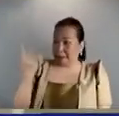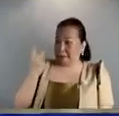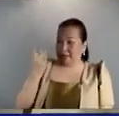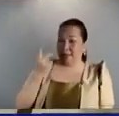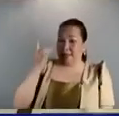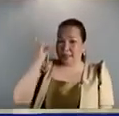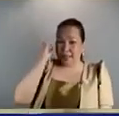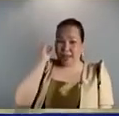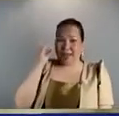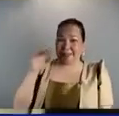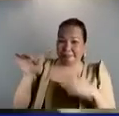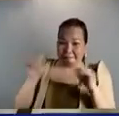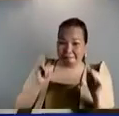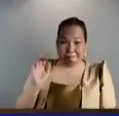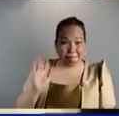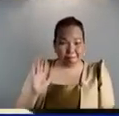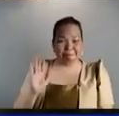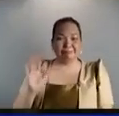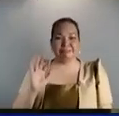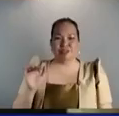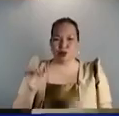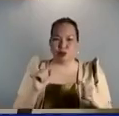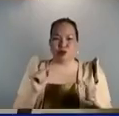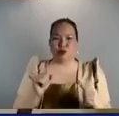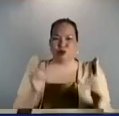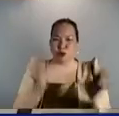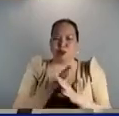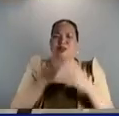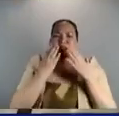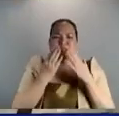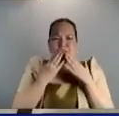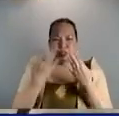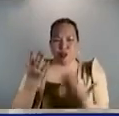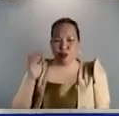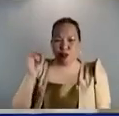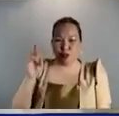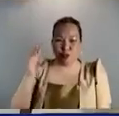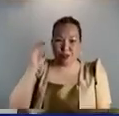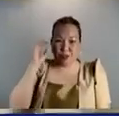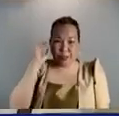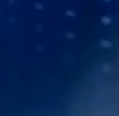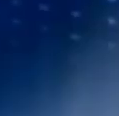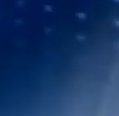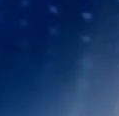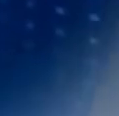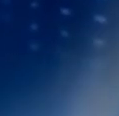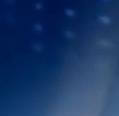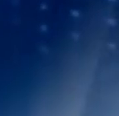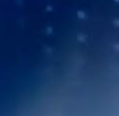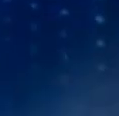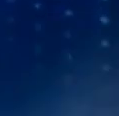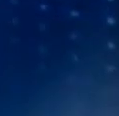ay magpapaalam na po muna. Maraming salamat, Dr. Dennis, sa oras na pinaulak niyo sa amin.